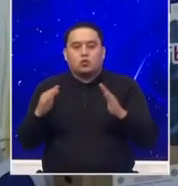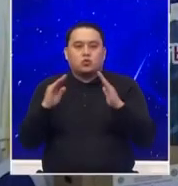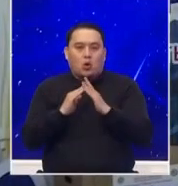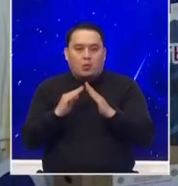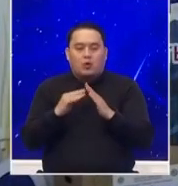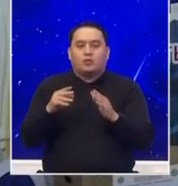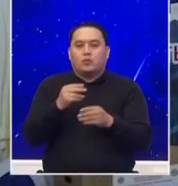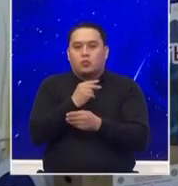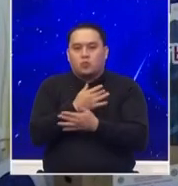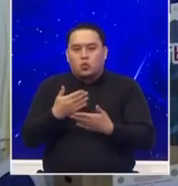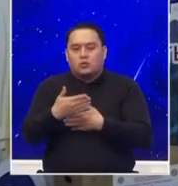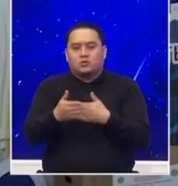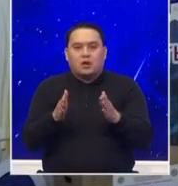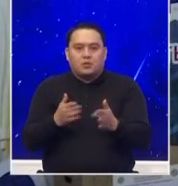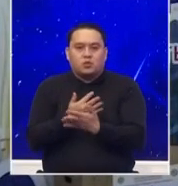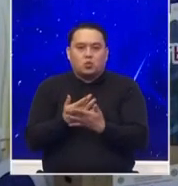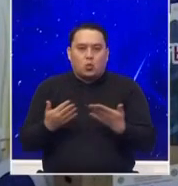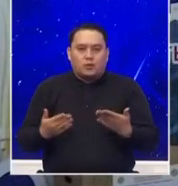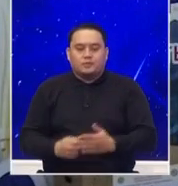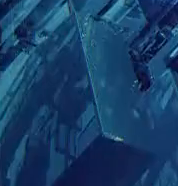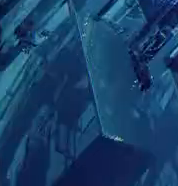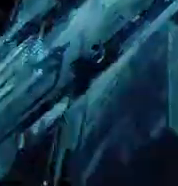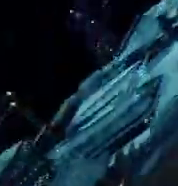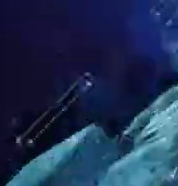семей, продуктовые корзины и многое другое.